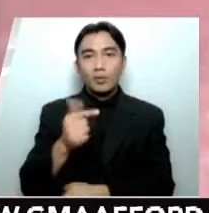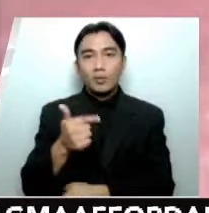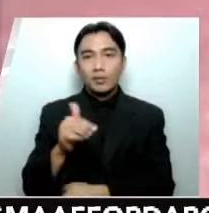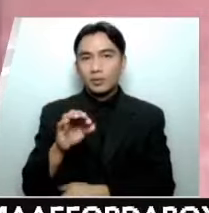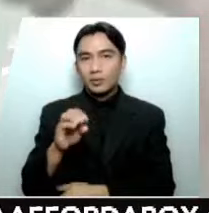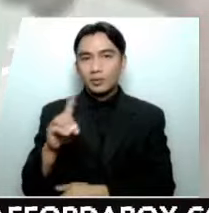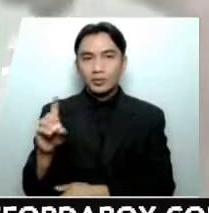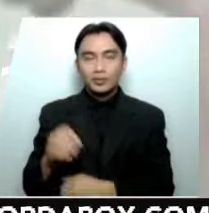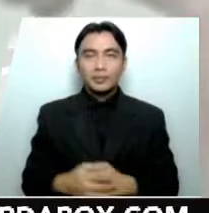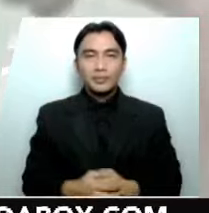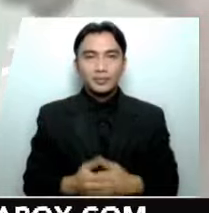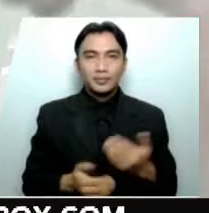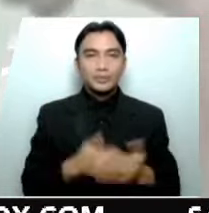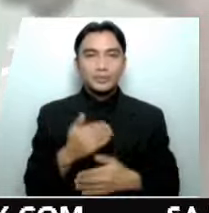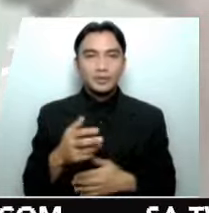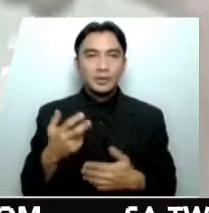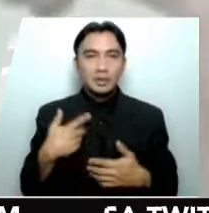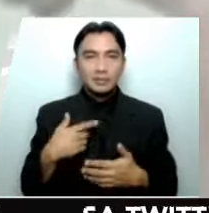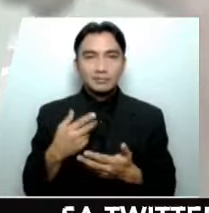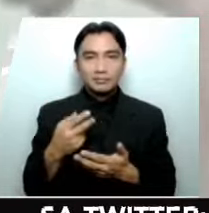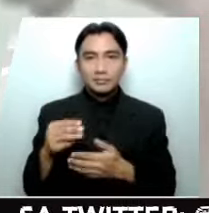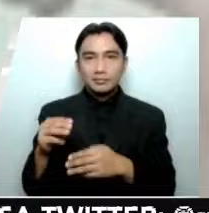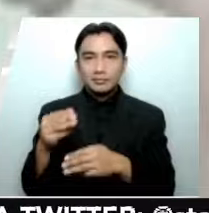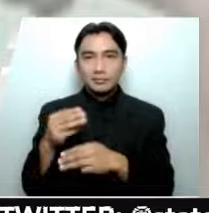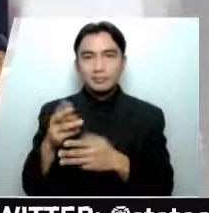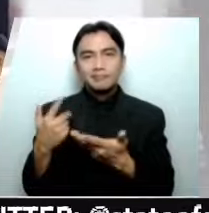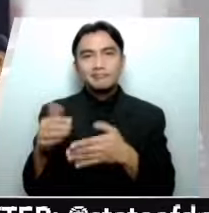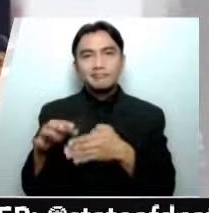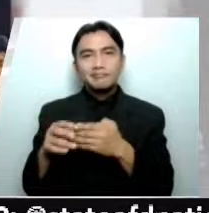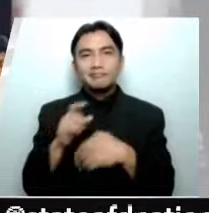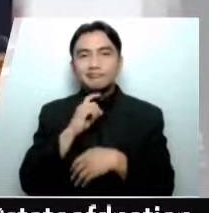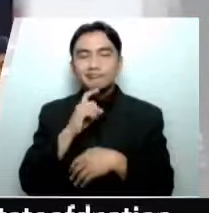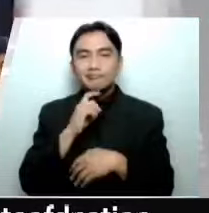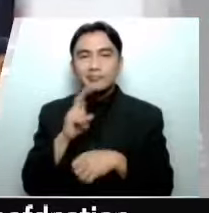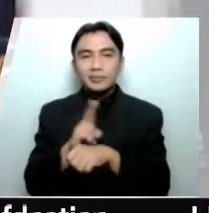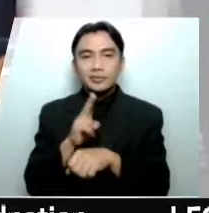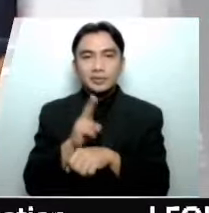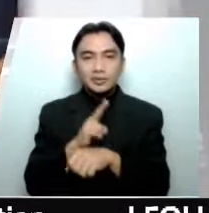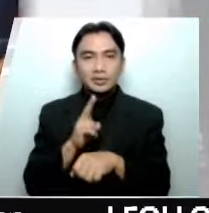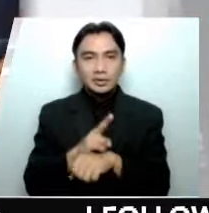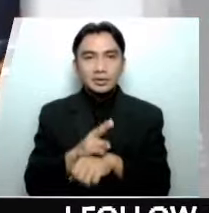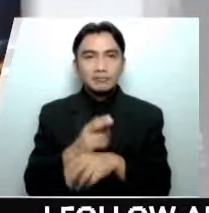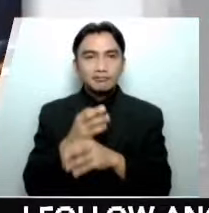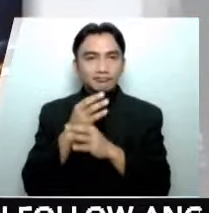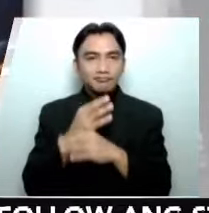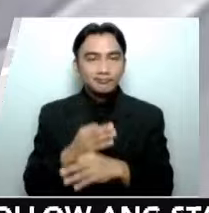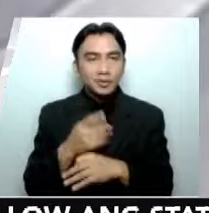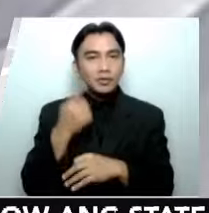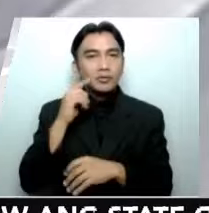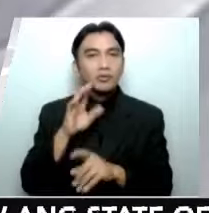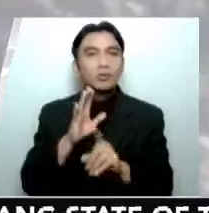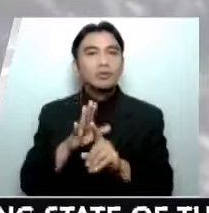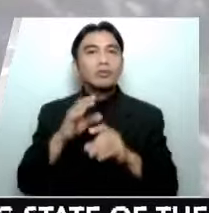Ang scrap metal na ginagawa niyang obra, inaasahan niya ring magiging pundasyon sa kanyang pangarap na art